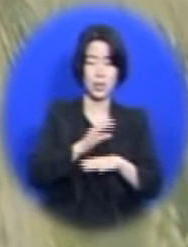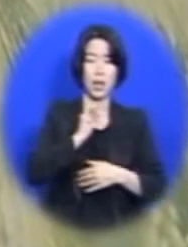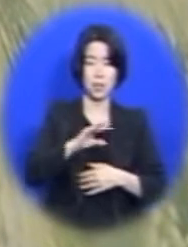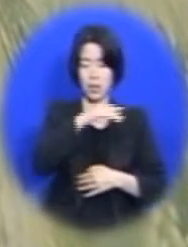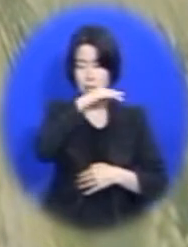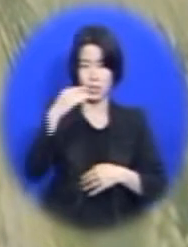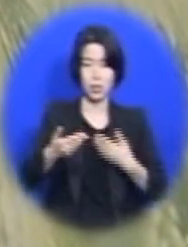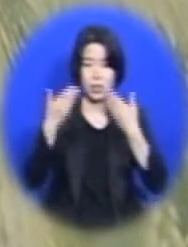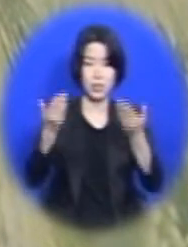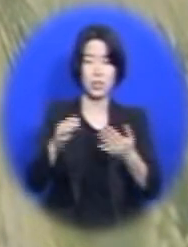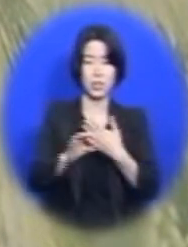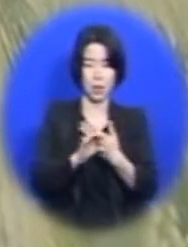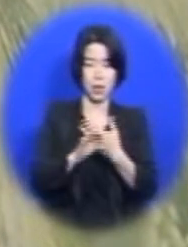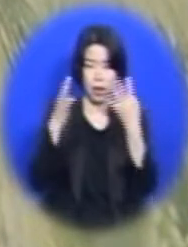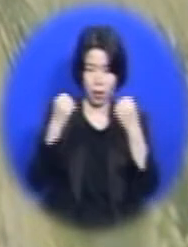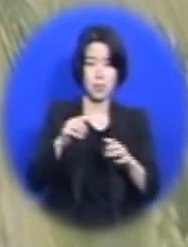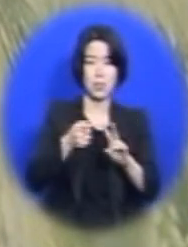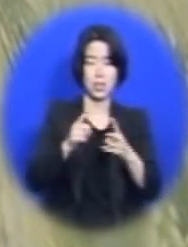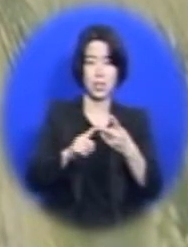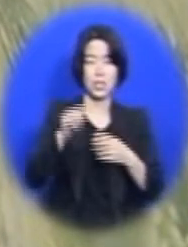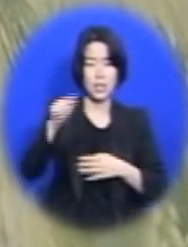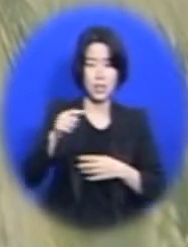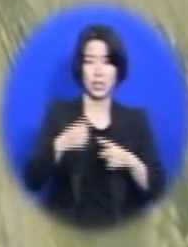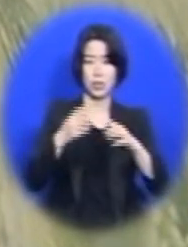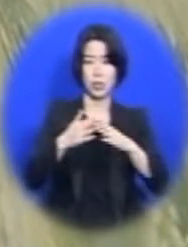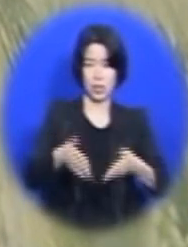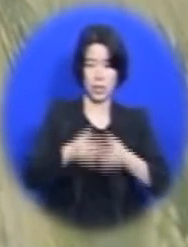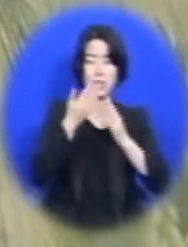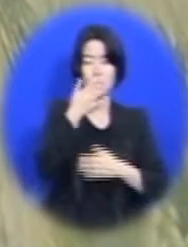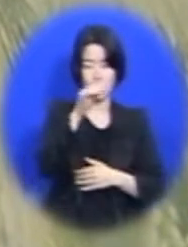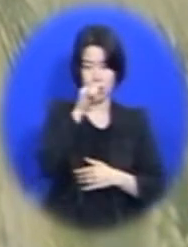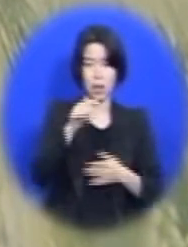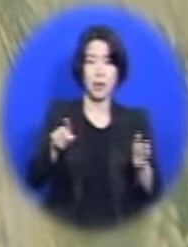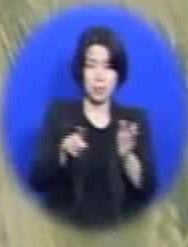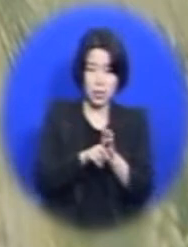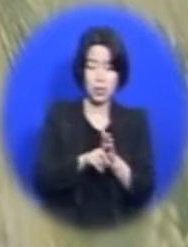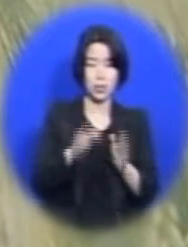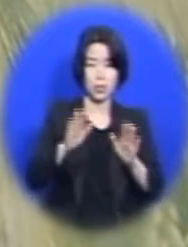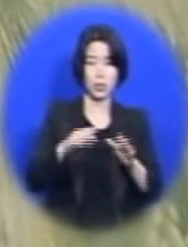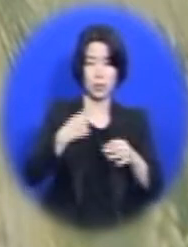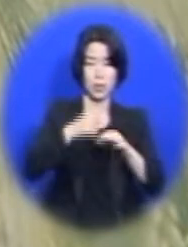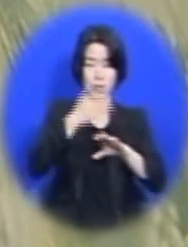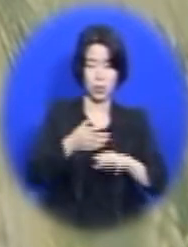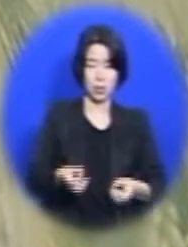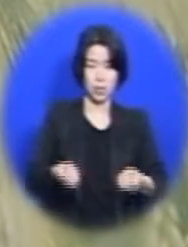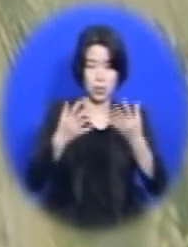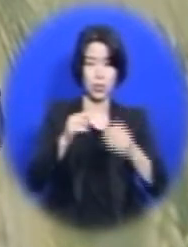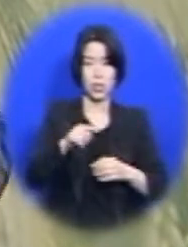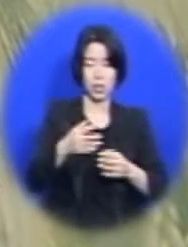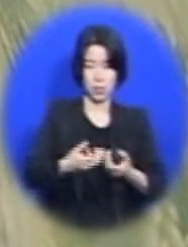제대로 드린다면 얼마든지 그 교회를 세울 수 있을 것이라고 믿어서 우리가 오늘 맥주감사주의를